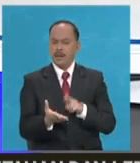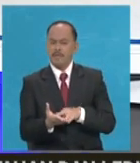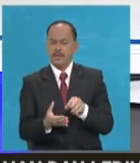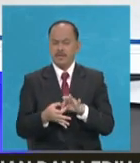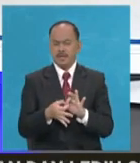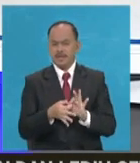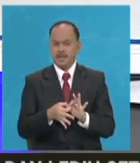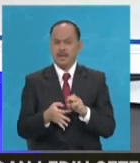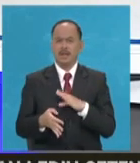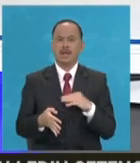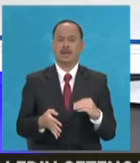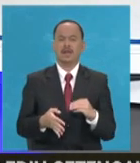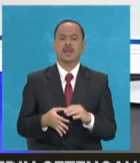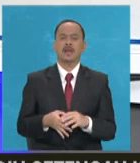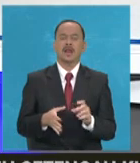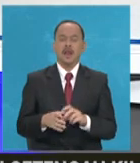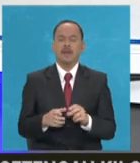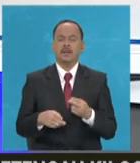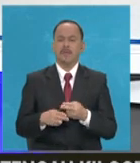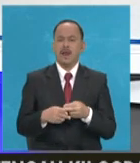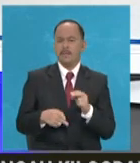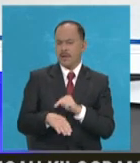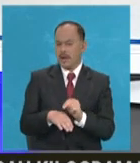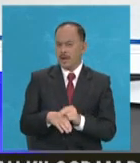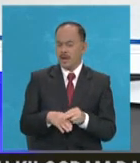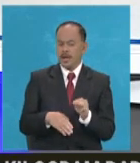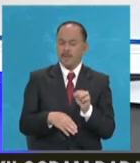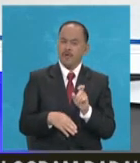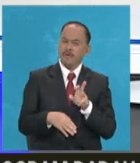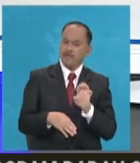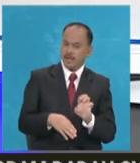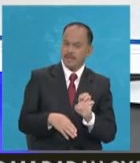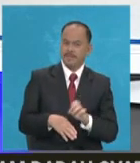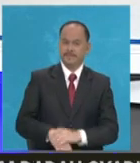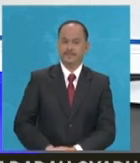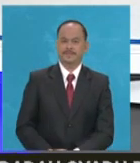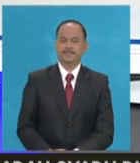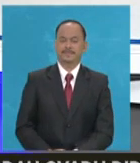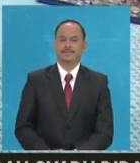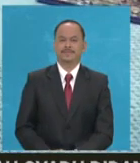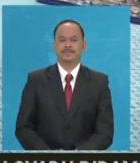syarikat-syarikat dan nama-nama perniagaan kementerian keuangan dan ekonomi